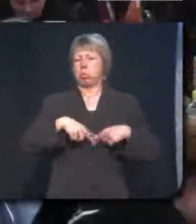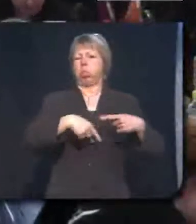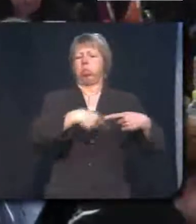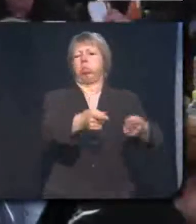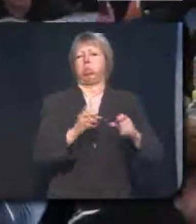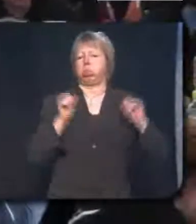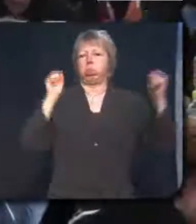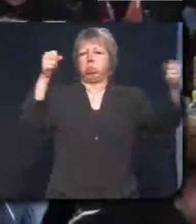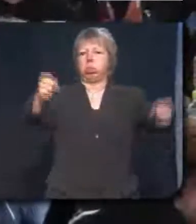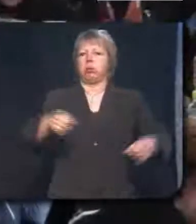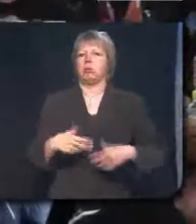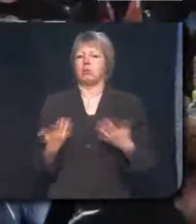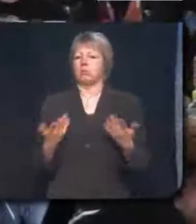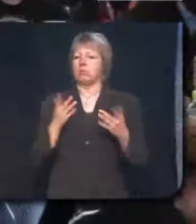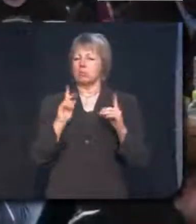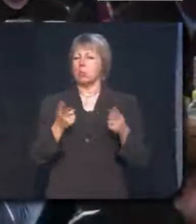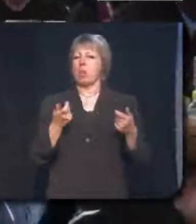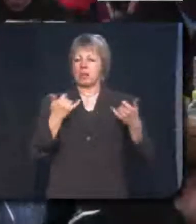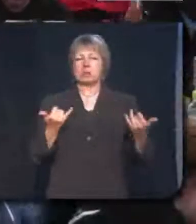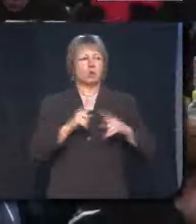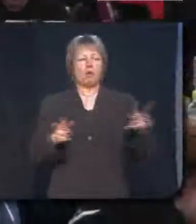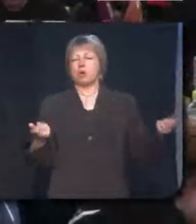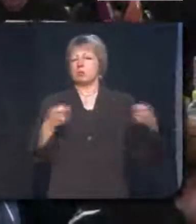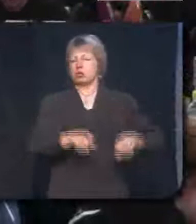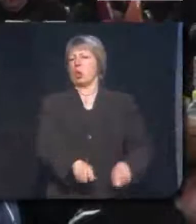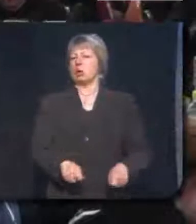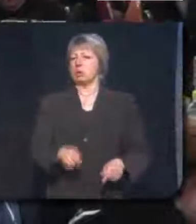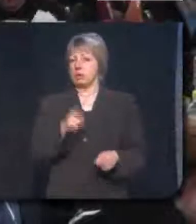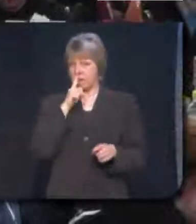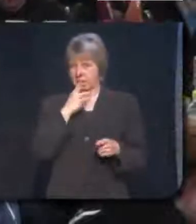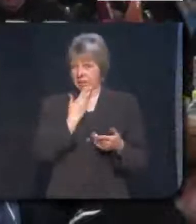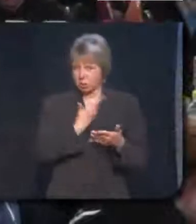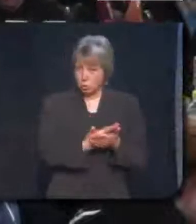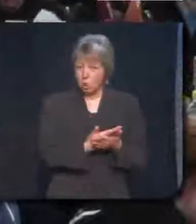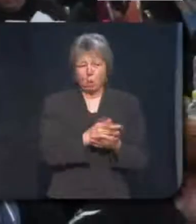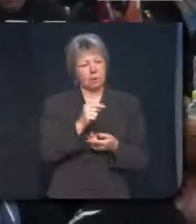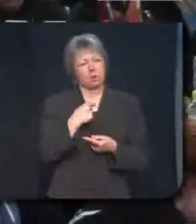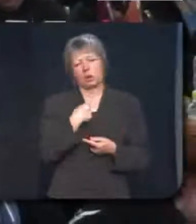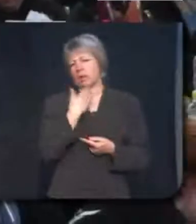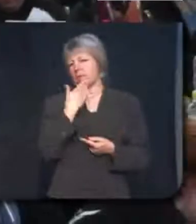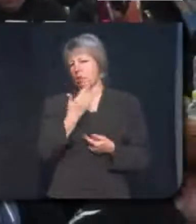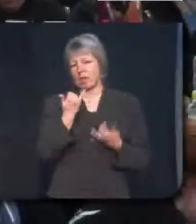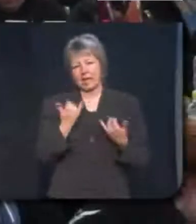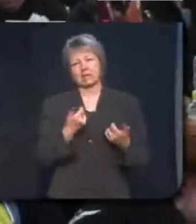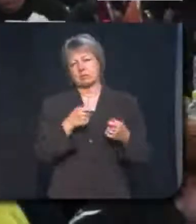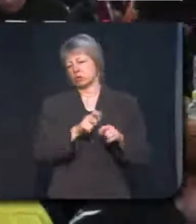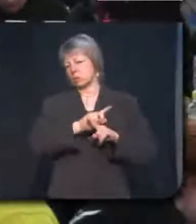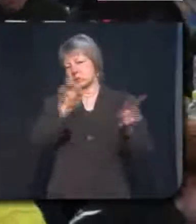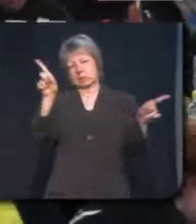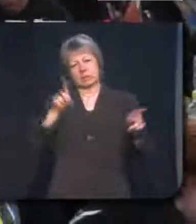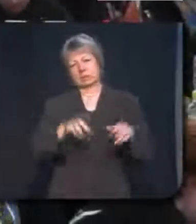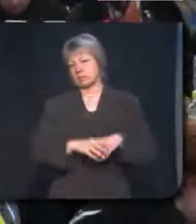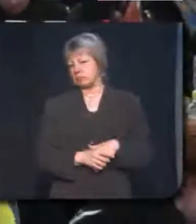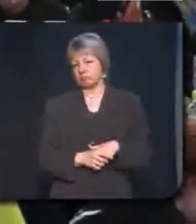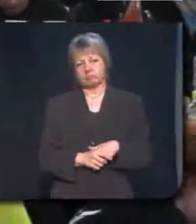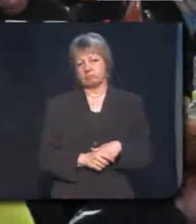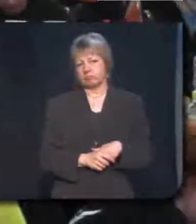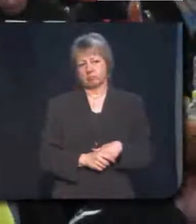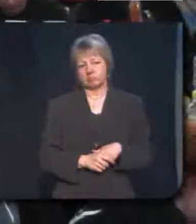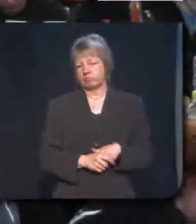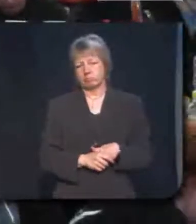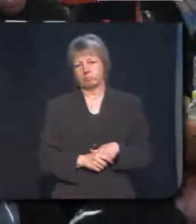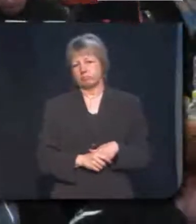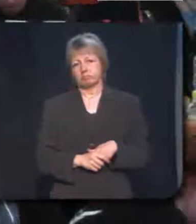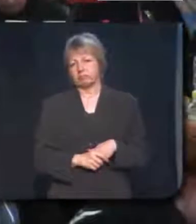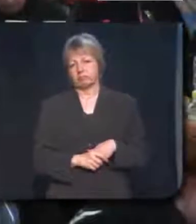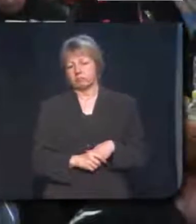beschlossen werden soll und in letzterem Fall würde ich empfehlen dass wir das heute nicht beschließen also jetzt bin